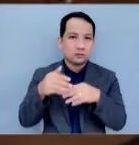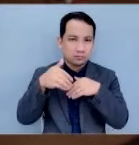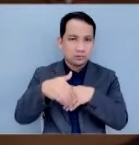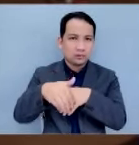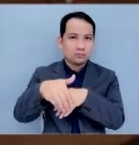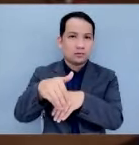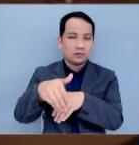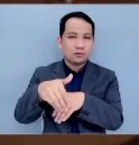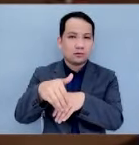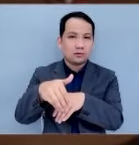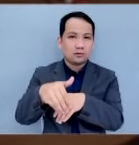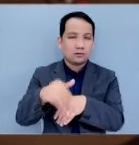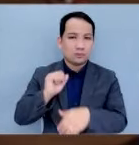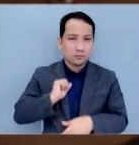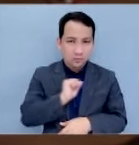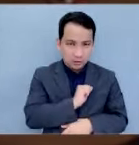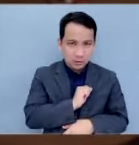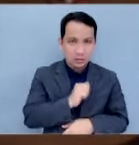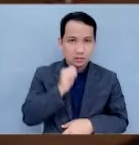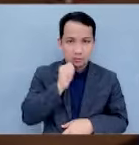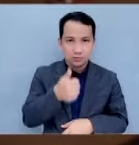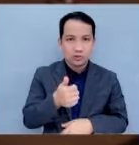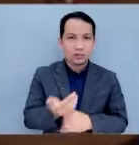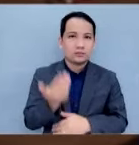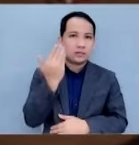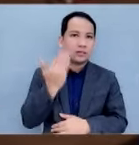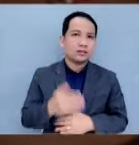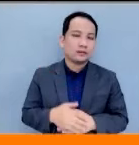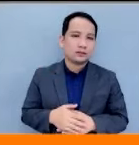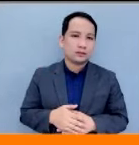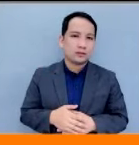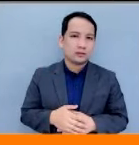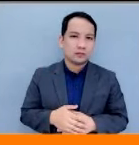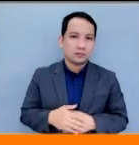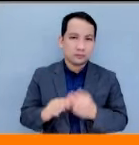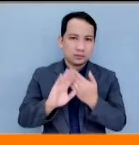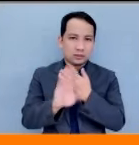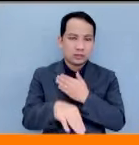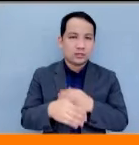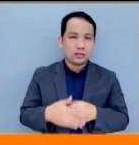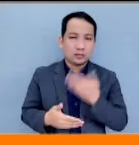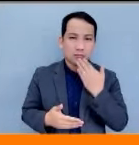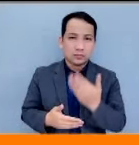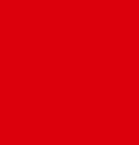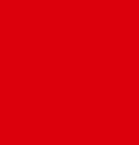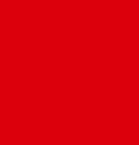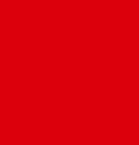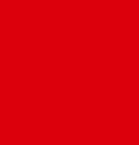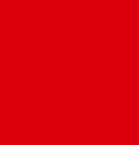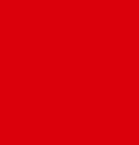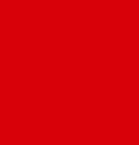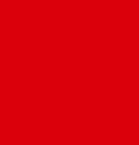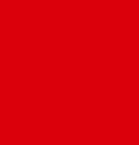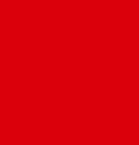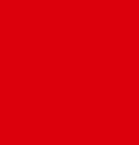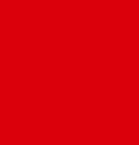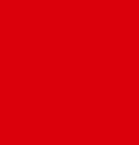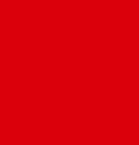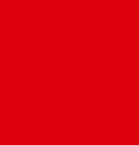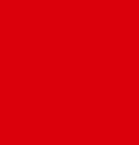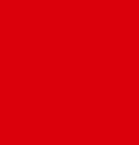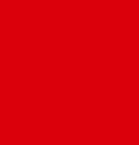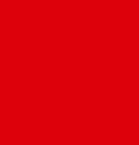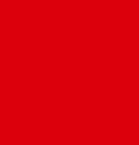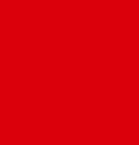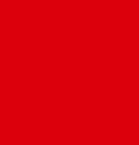sa Senado bukas ng umaga. Balik sa inyo. Maraming salamat, Brian Basa. Mga kapatid, Julius Babaw